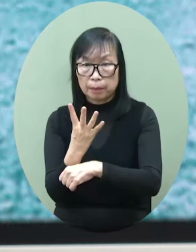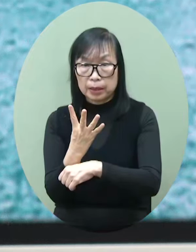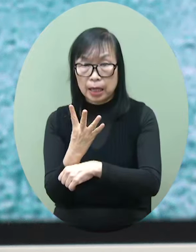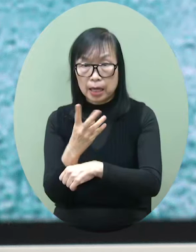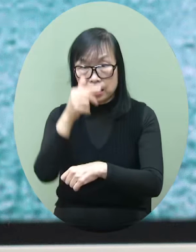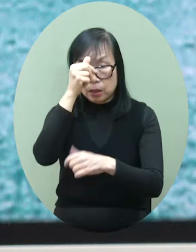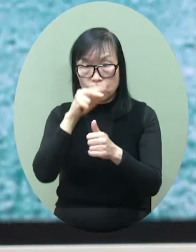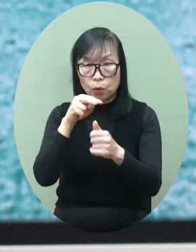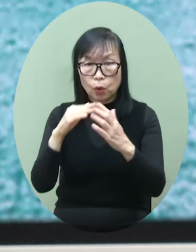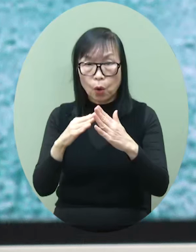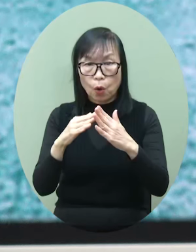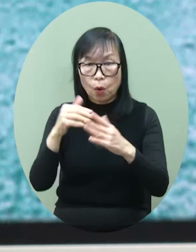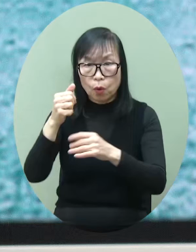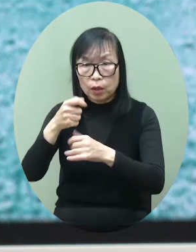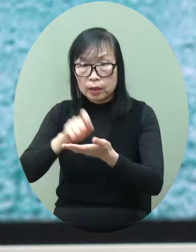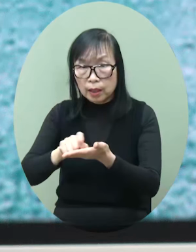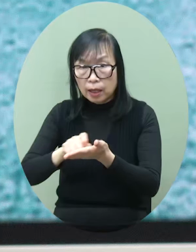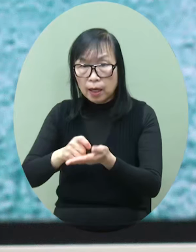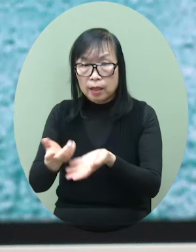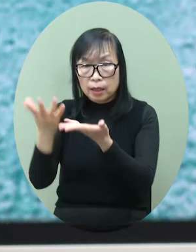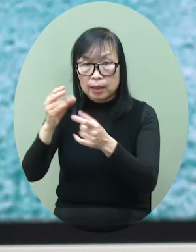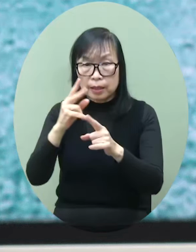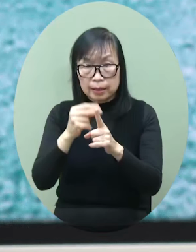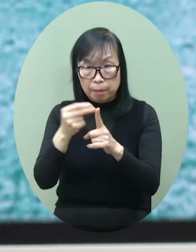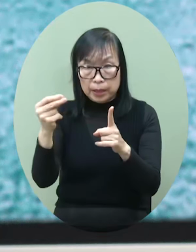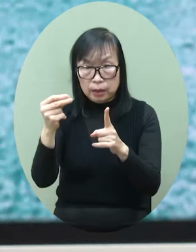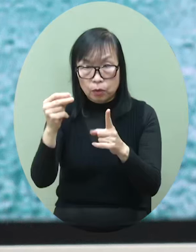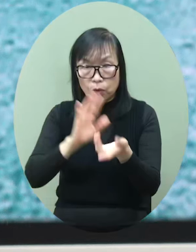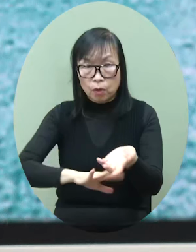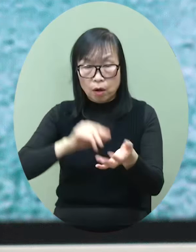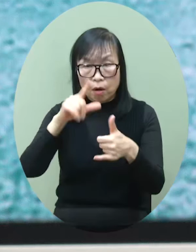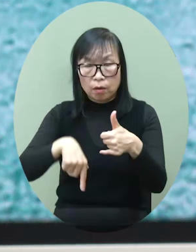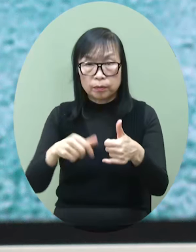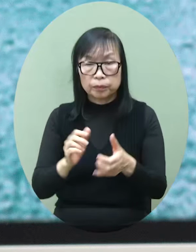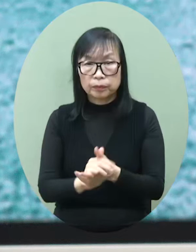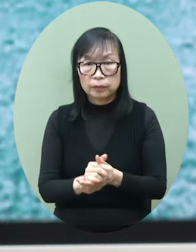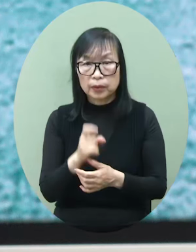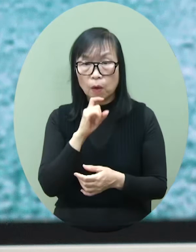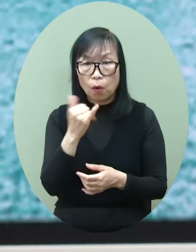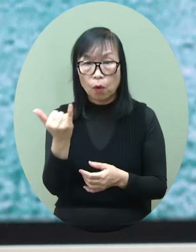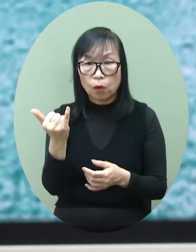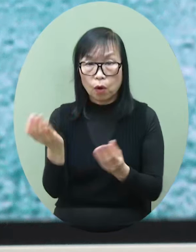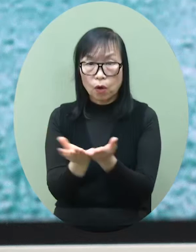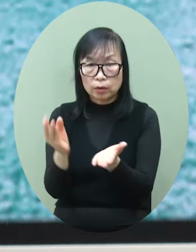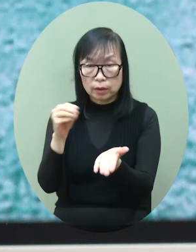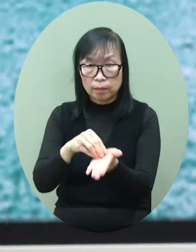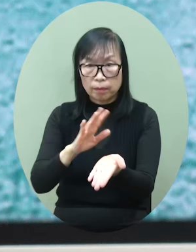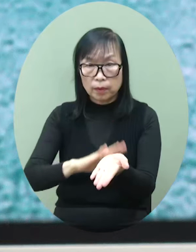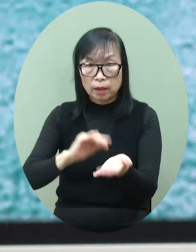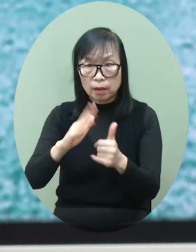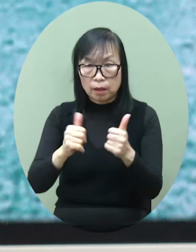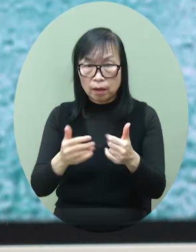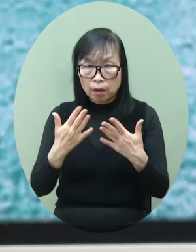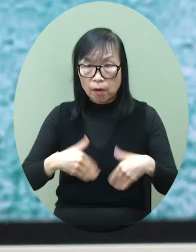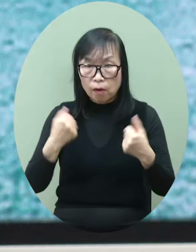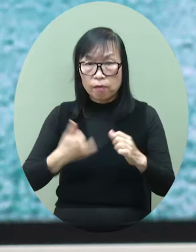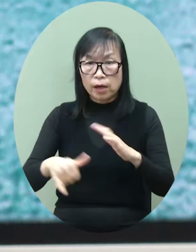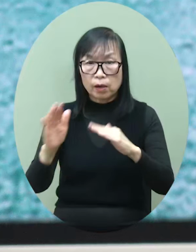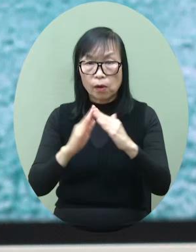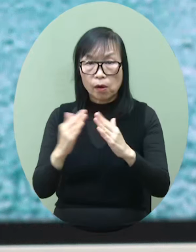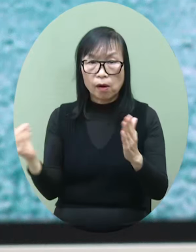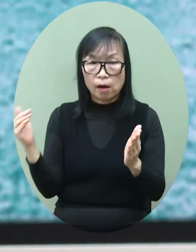醫管局的系統一共情報了17宗個案那我們有6名確診的病人康復出院那